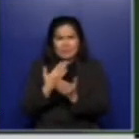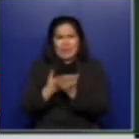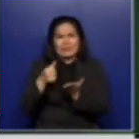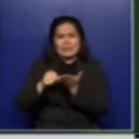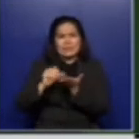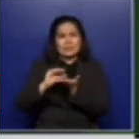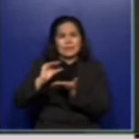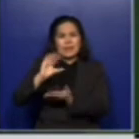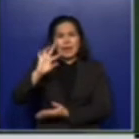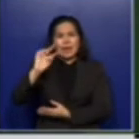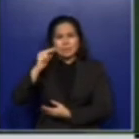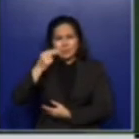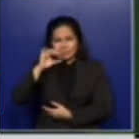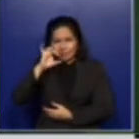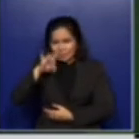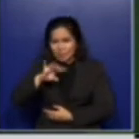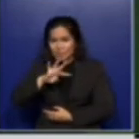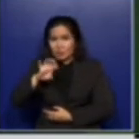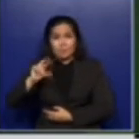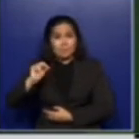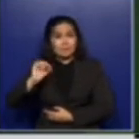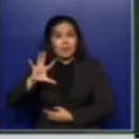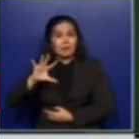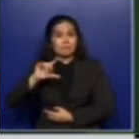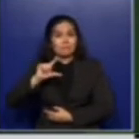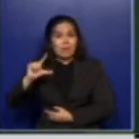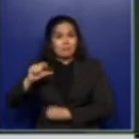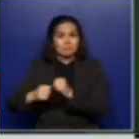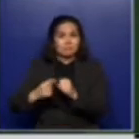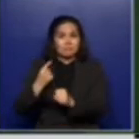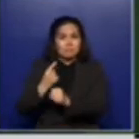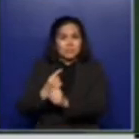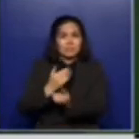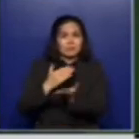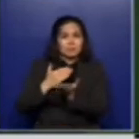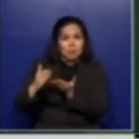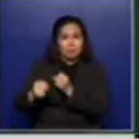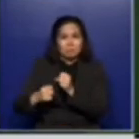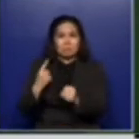58,435 ล้านบาทครับในแต่ละปีที่ใช้หนี้คืนเขานะครับ